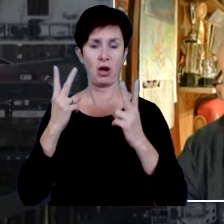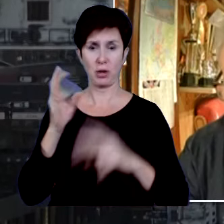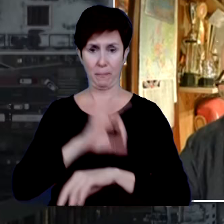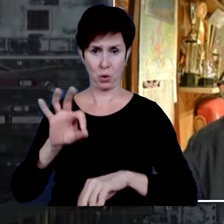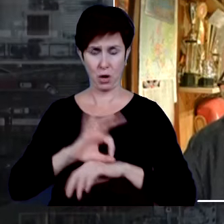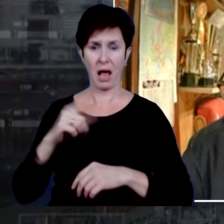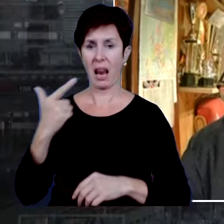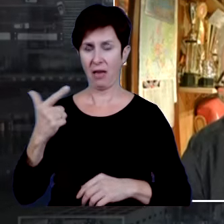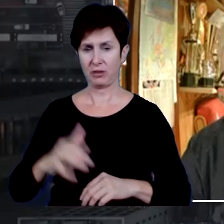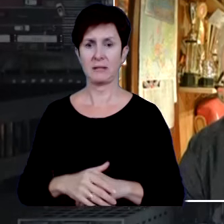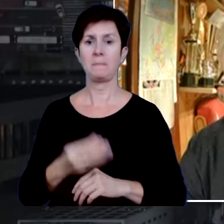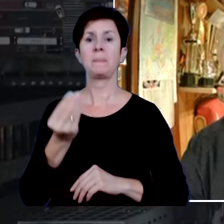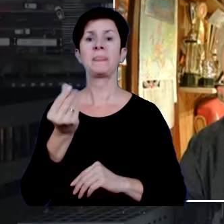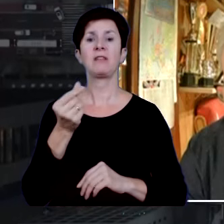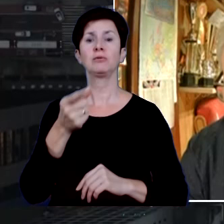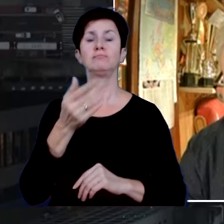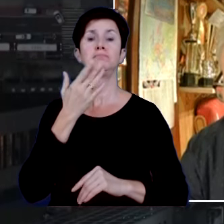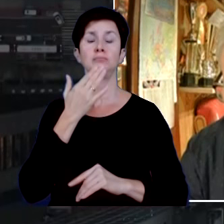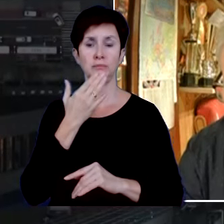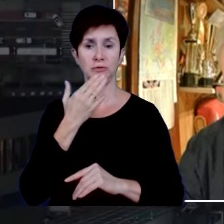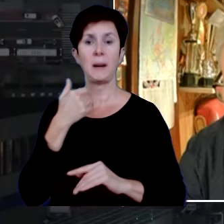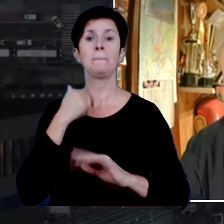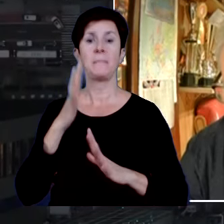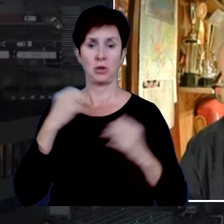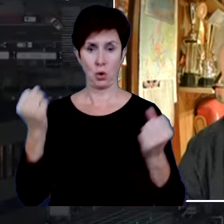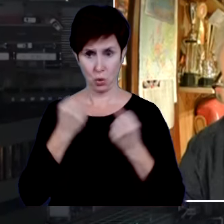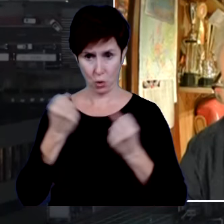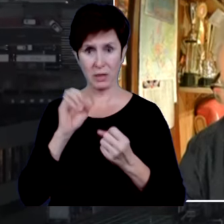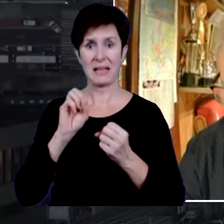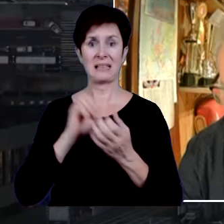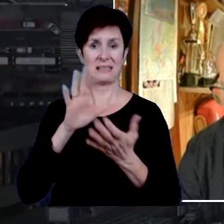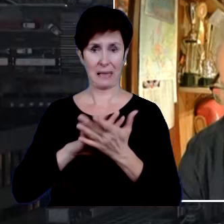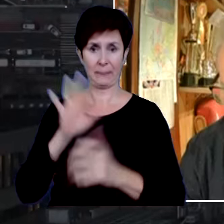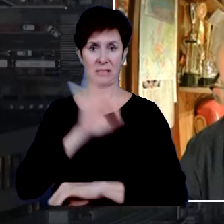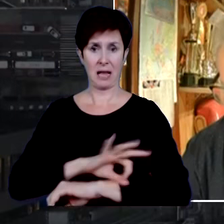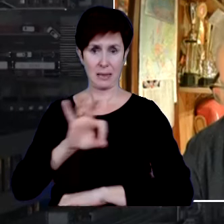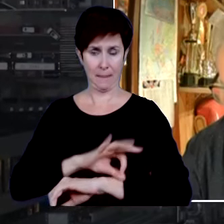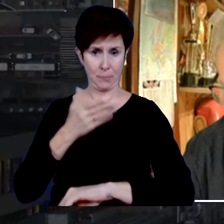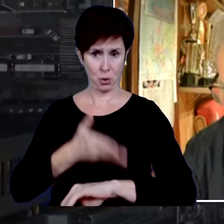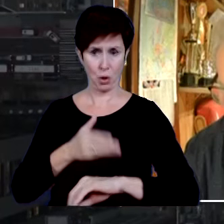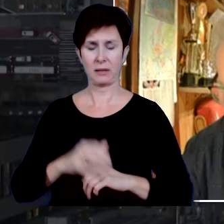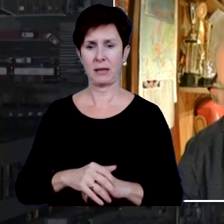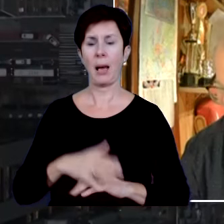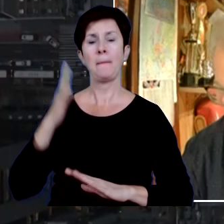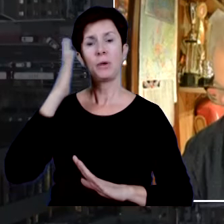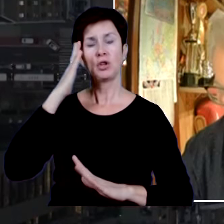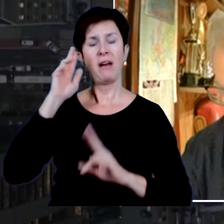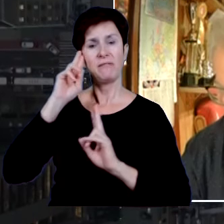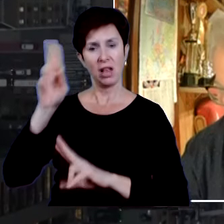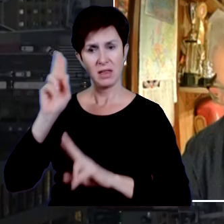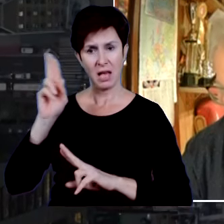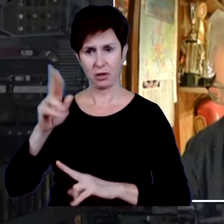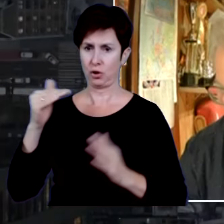Kwota, o której pan mówi, to jest kwota, do której będziemy dążyć. I tak zapisane jest w projekcie. No tak. Jeśli chodzi o mieszkania na wynajem, to trzeba było być